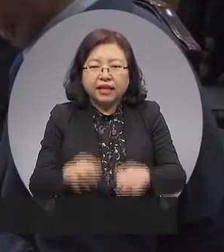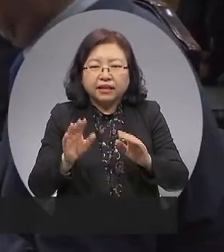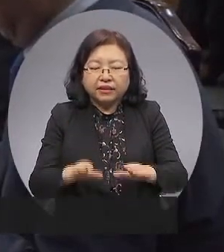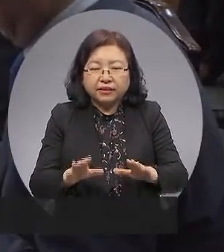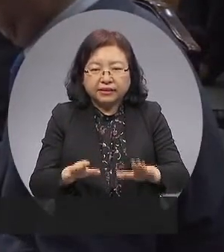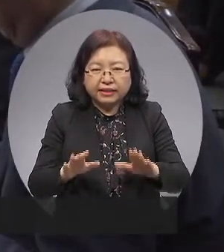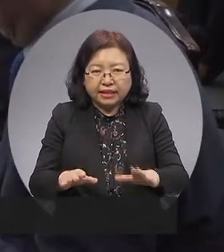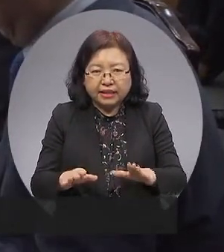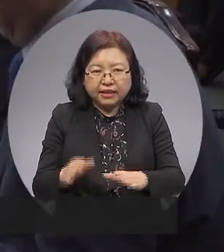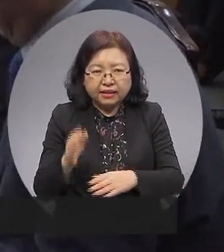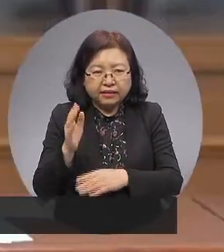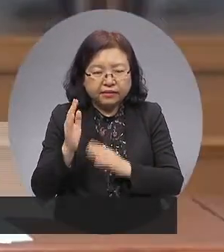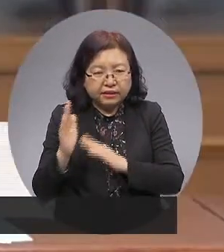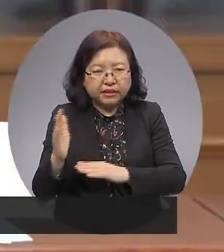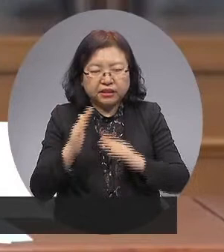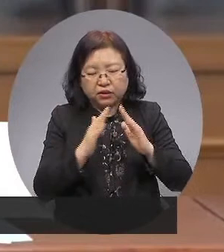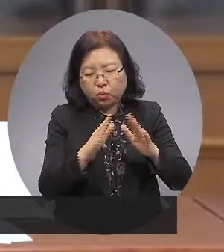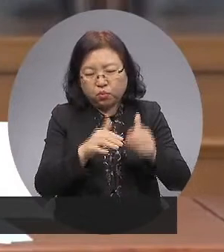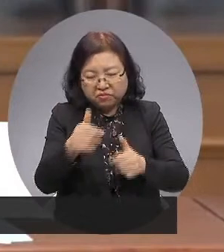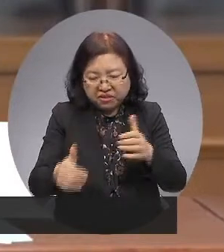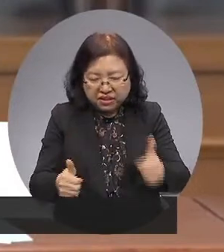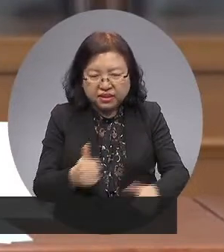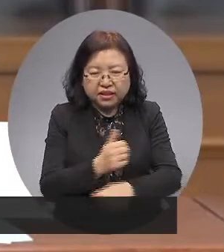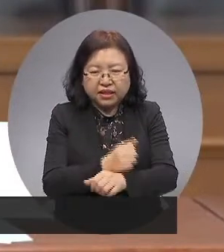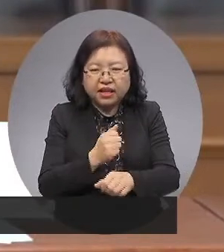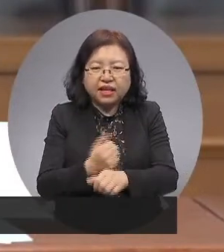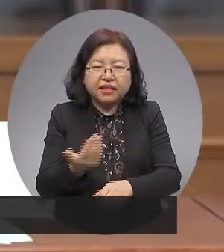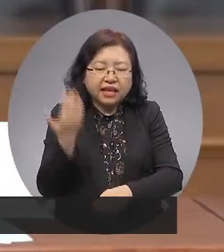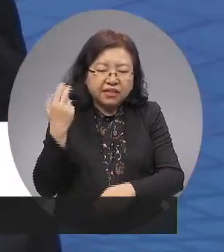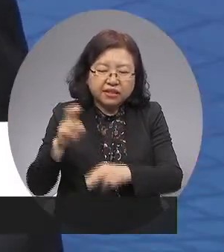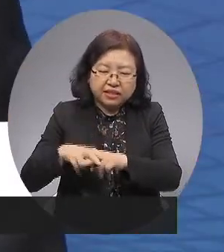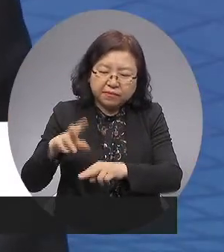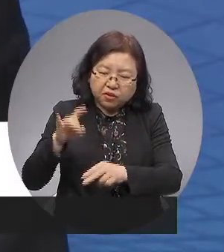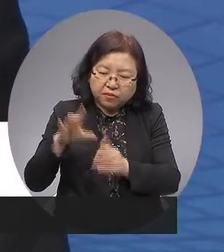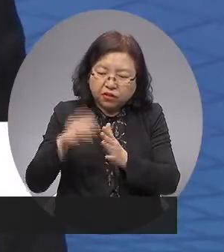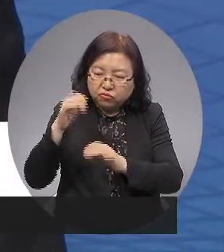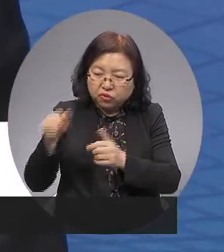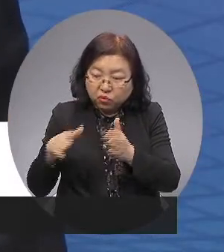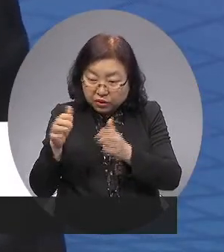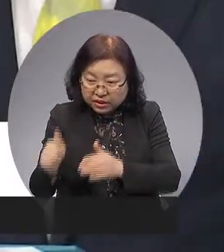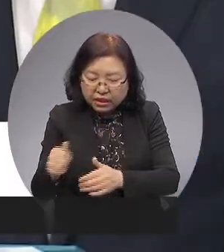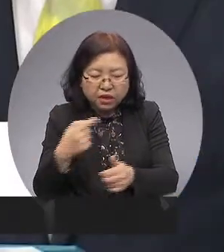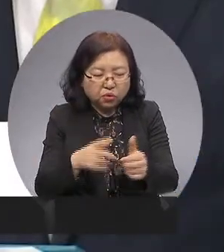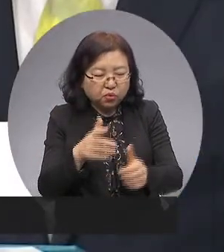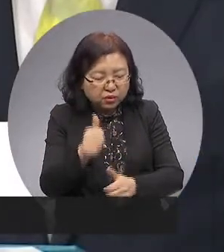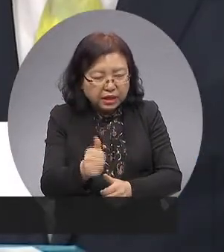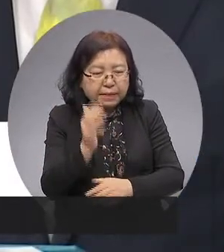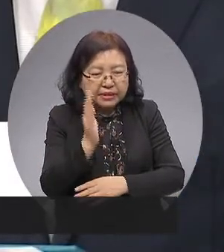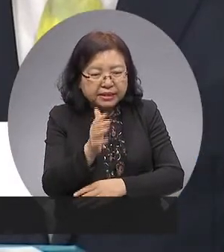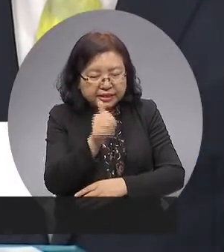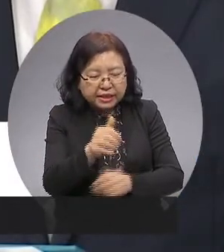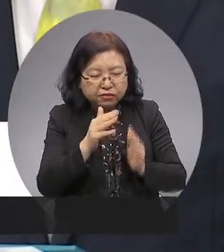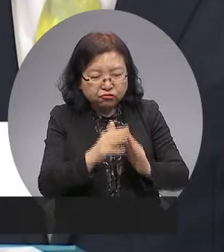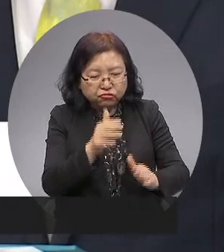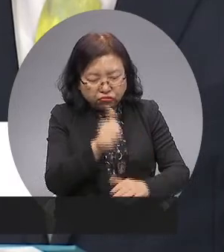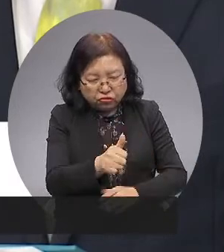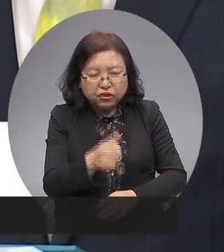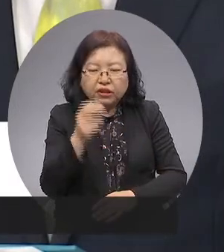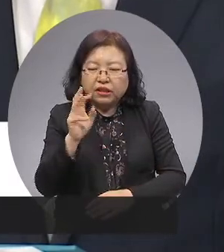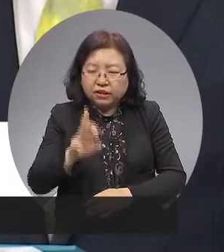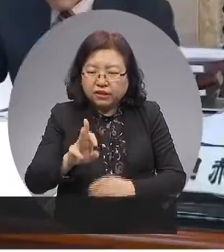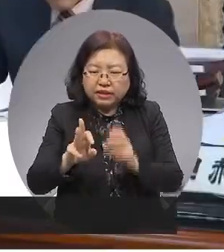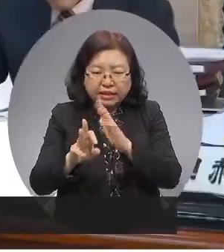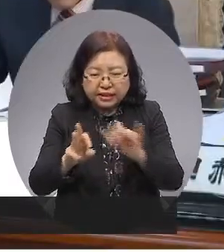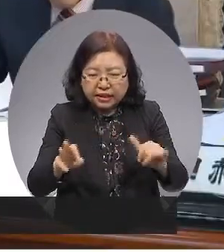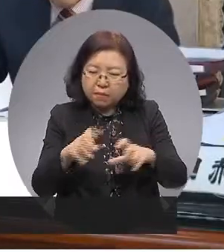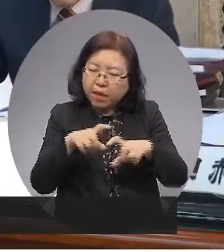현직 단체장들의 취임 초기였던 2019년 당시 충북지사와 교육감, 시장, 군수 등 13명의 평균